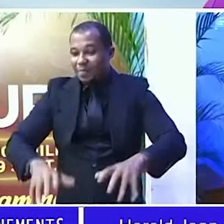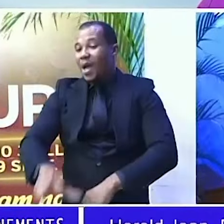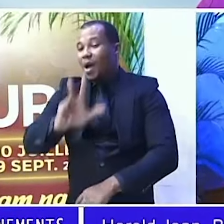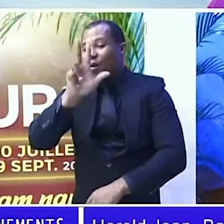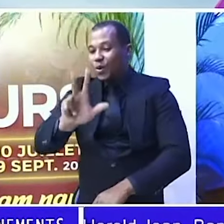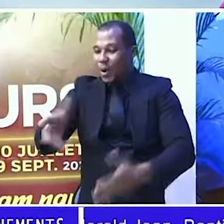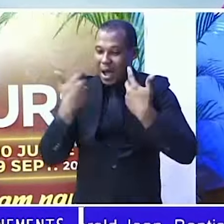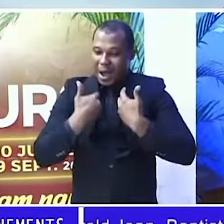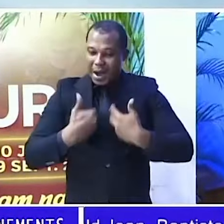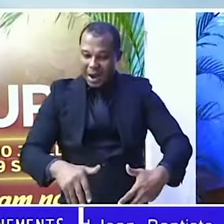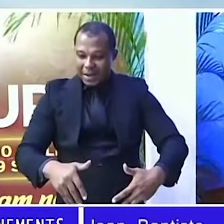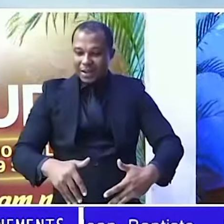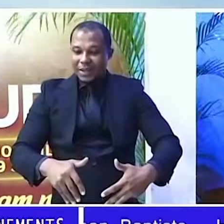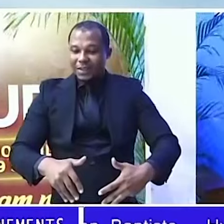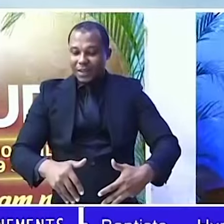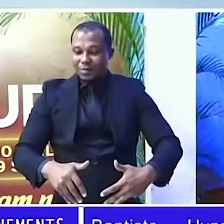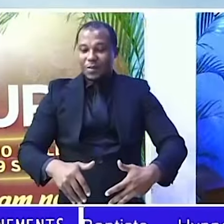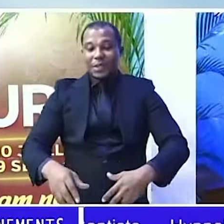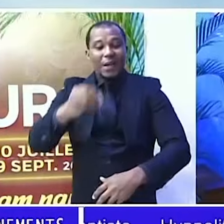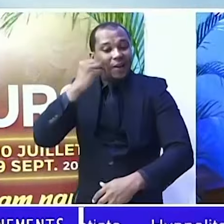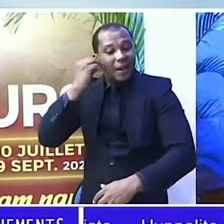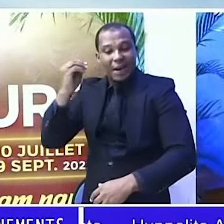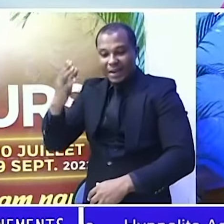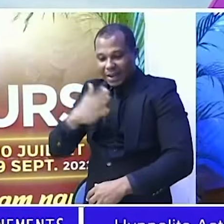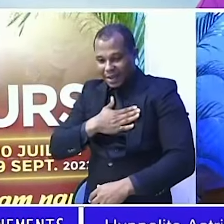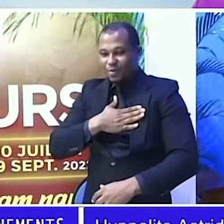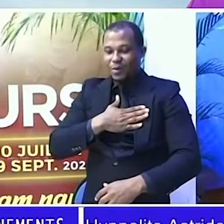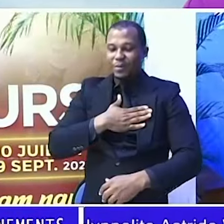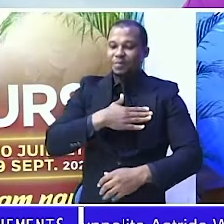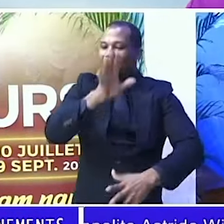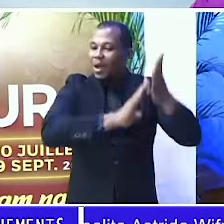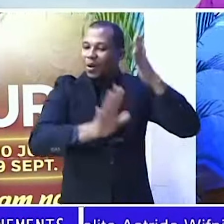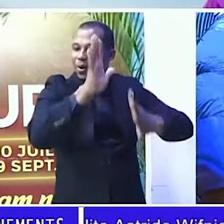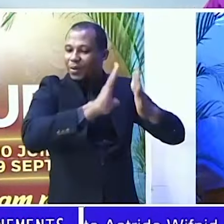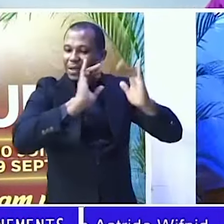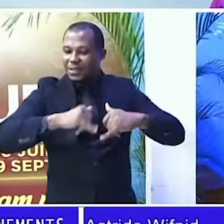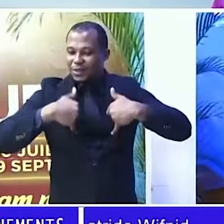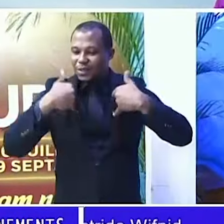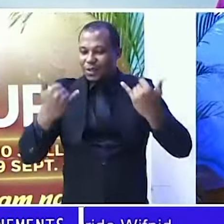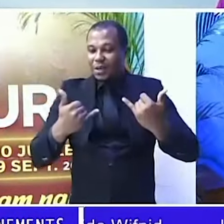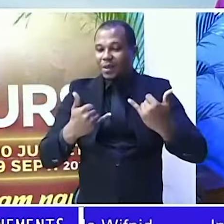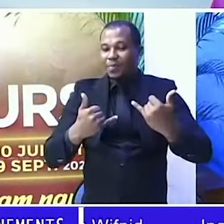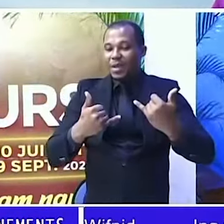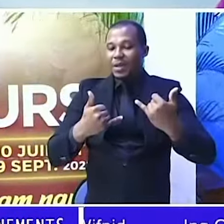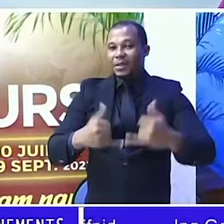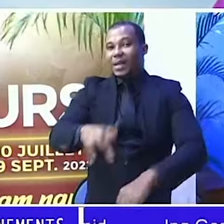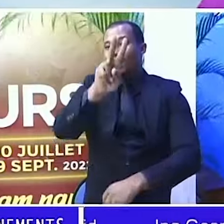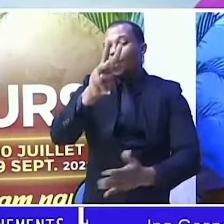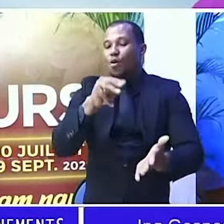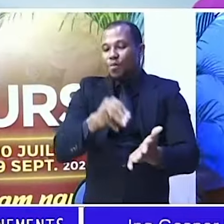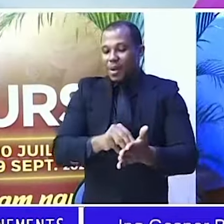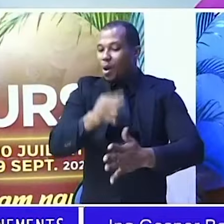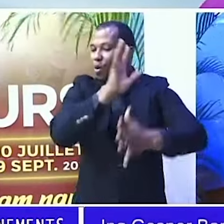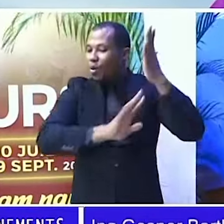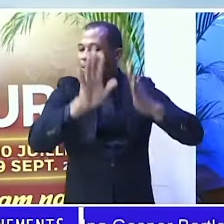c'est rad pour m'driver. Parce que l'autant, par contre, si la jeunesse, si moun de mille contre ça yo, les driver, l'autant grand moun,